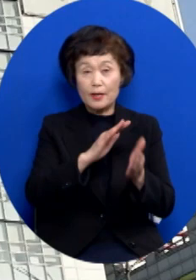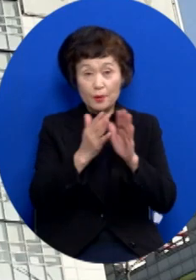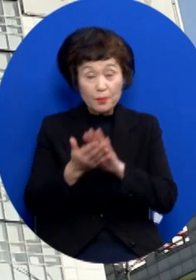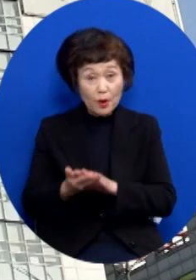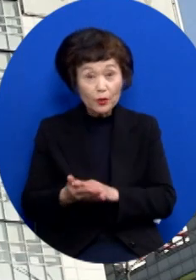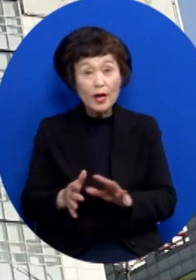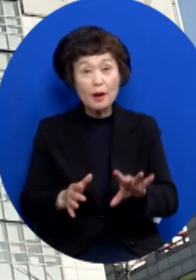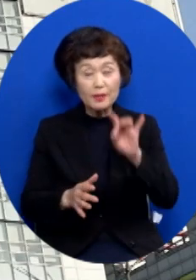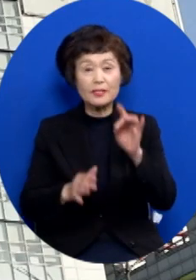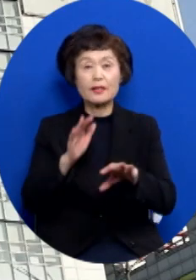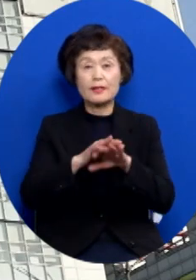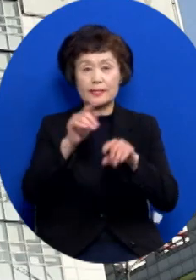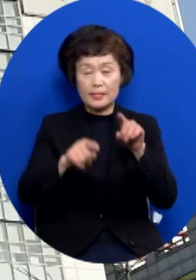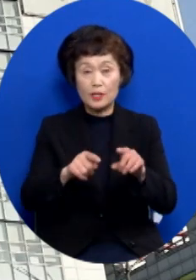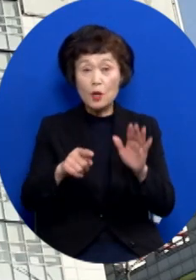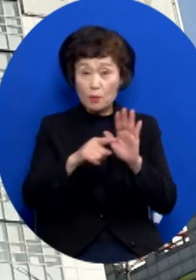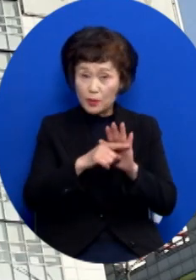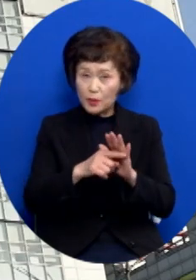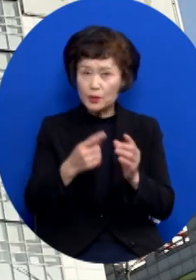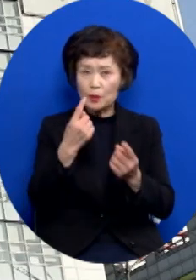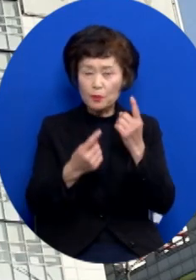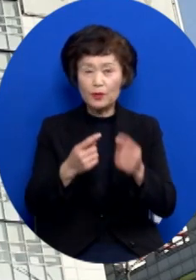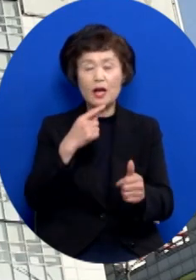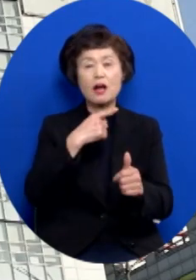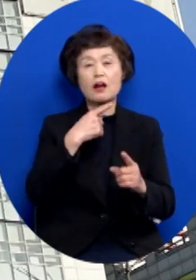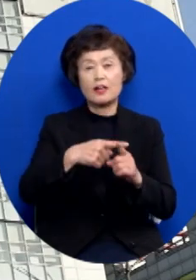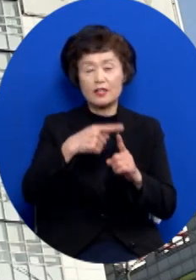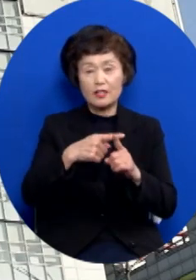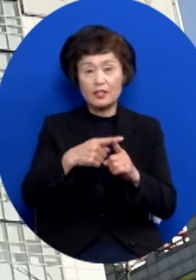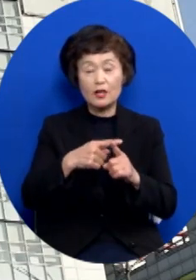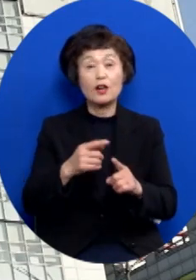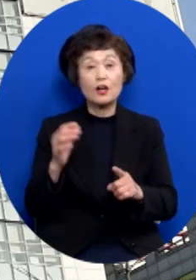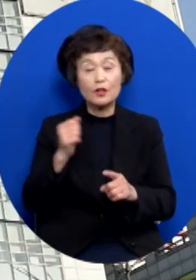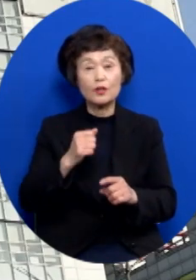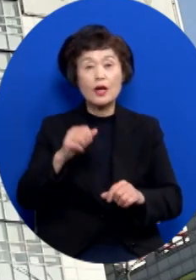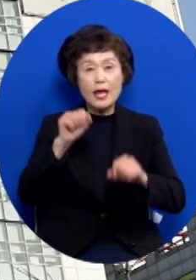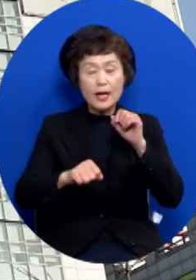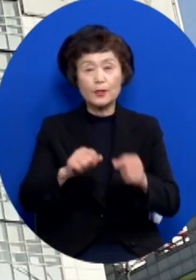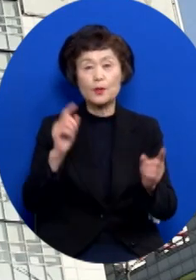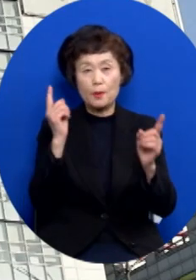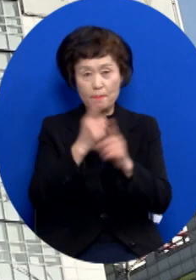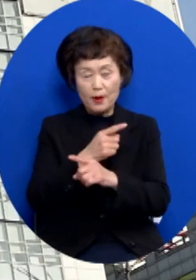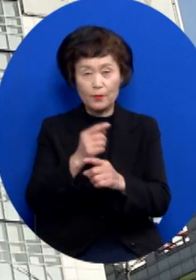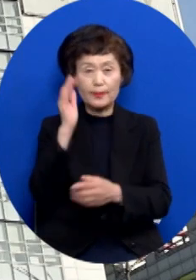한다며 부정보다는 긍정적인 생각과 행동으로 삶을 바꿀 것을 강조했습니다.